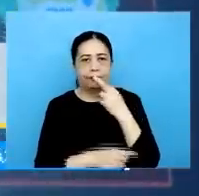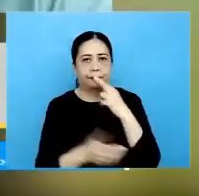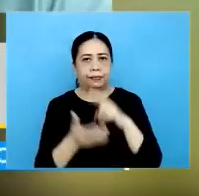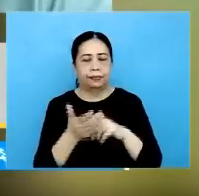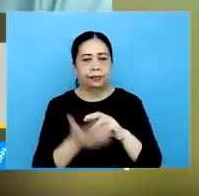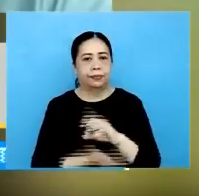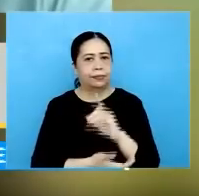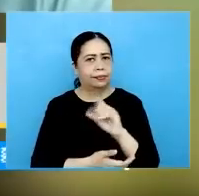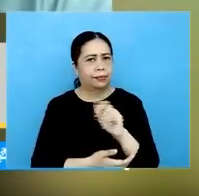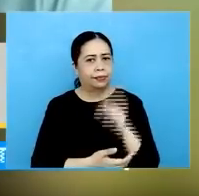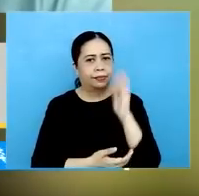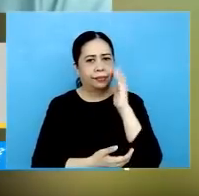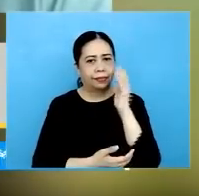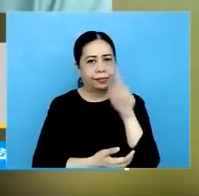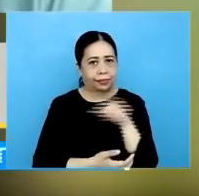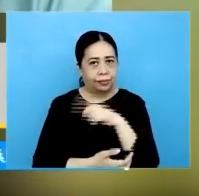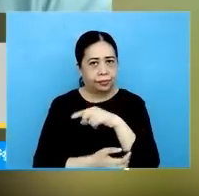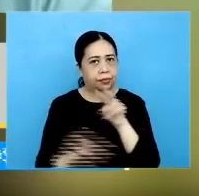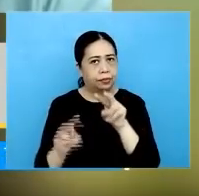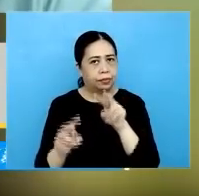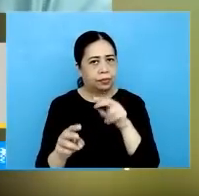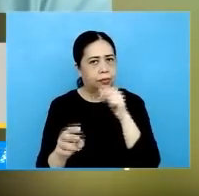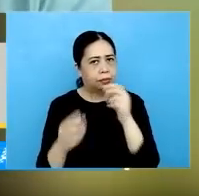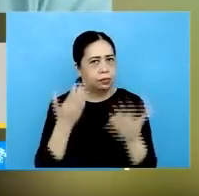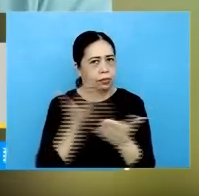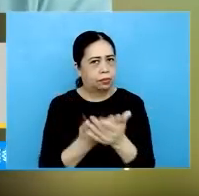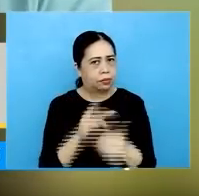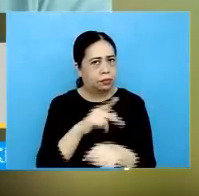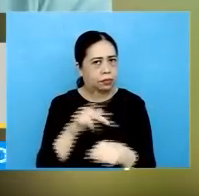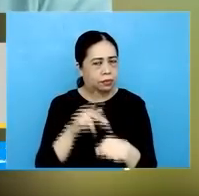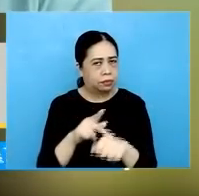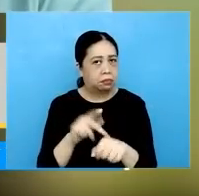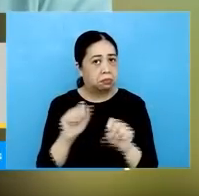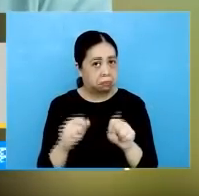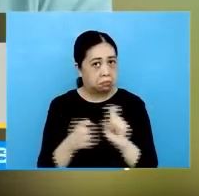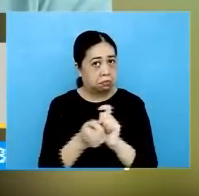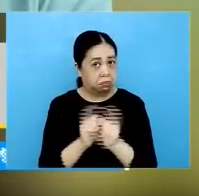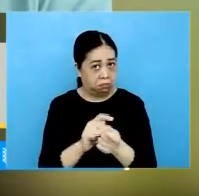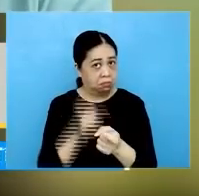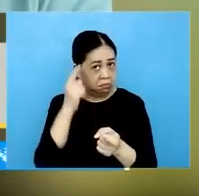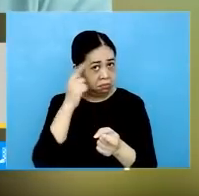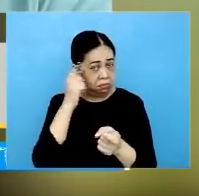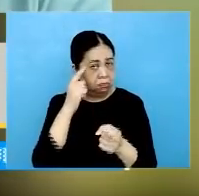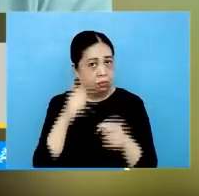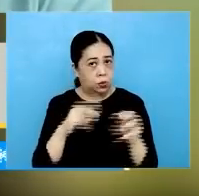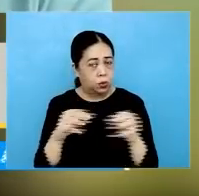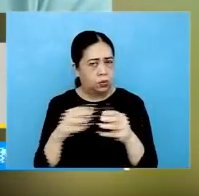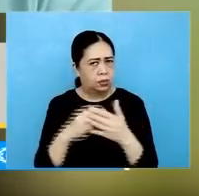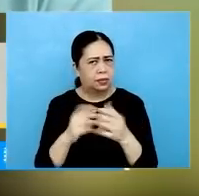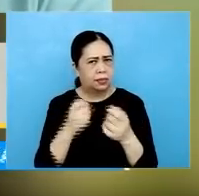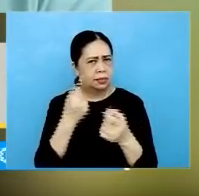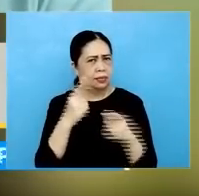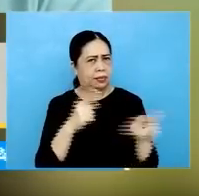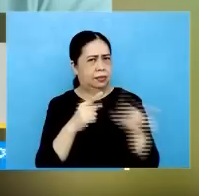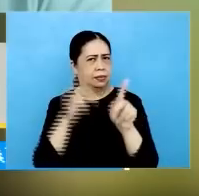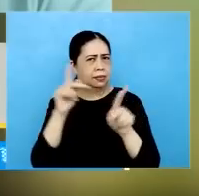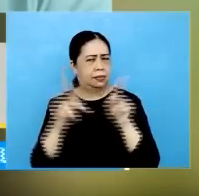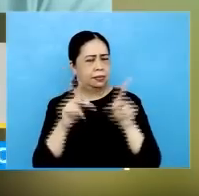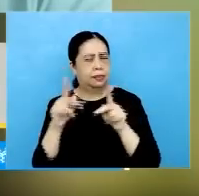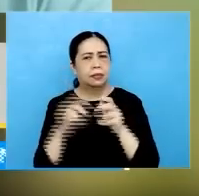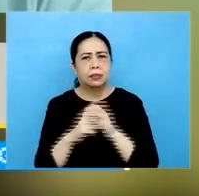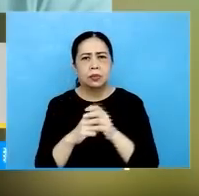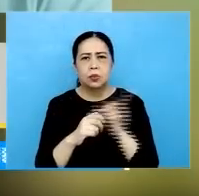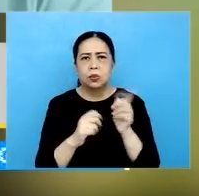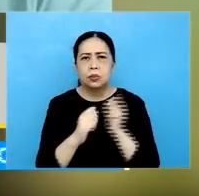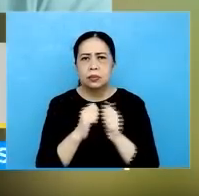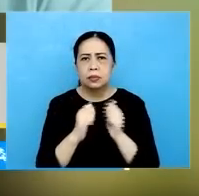alam ko forecasted ito na hindi ito magla-landfall sa Pilipinas. Maaari bang magbago yon? At para mas maintindihan ng ating mga kapatid,